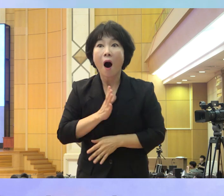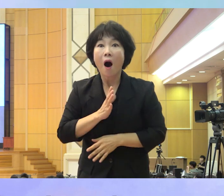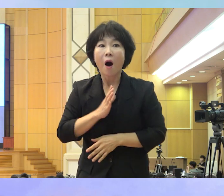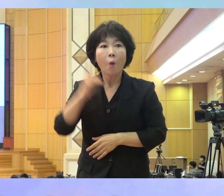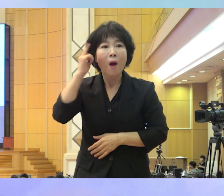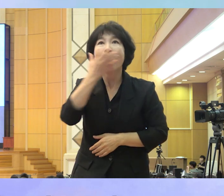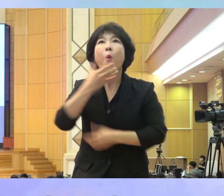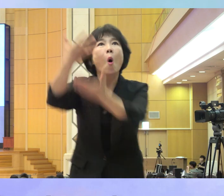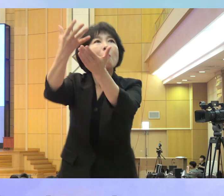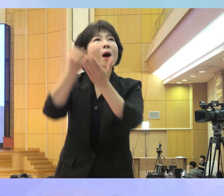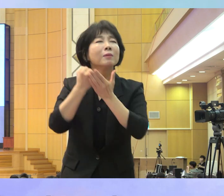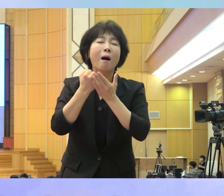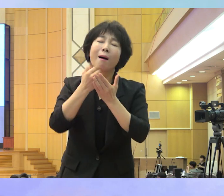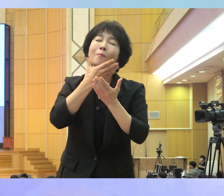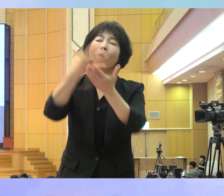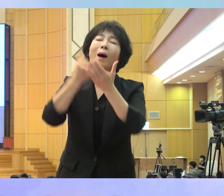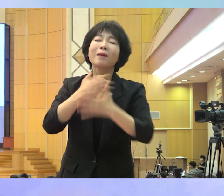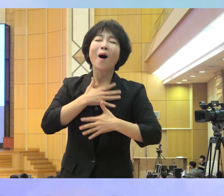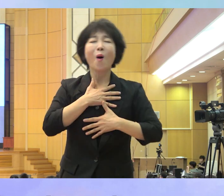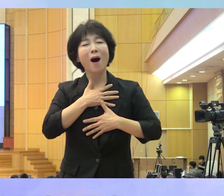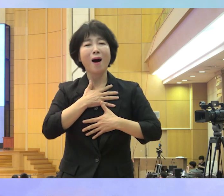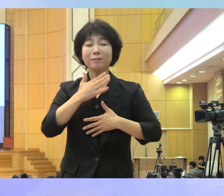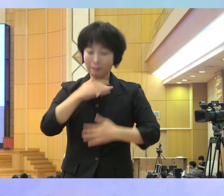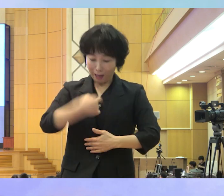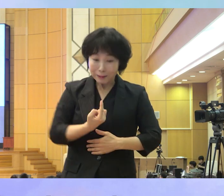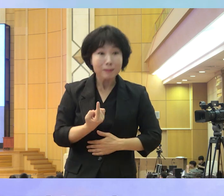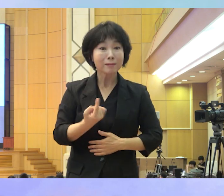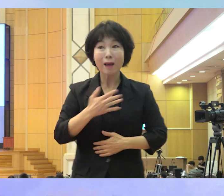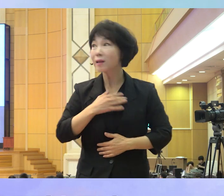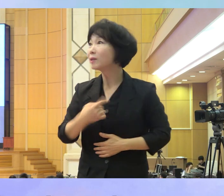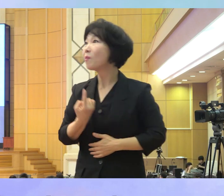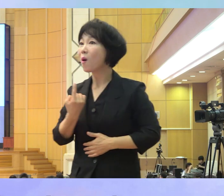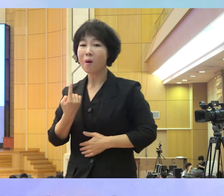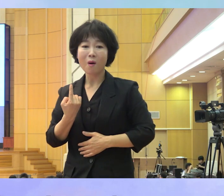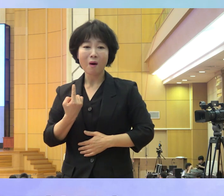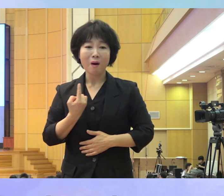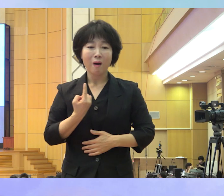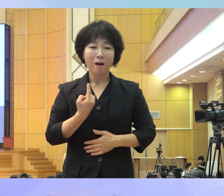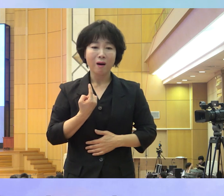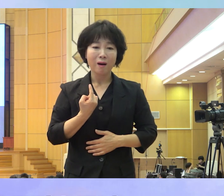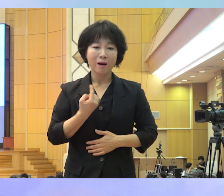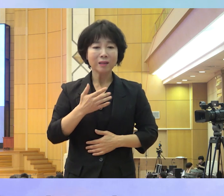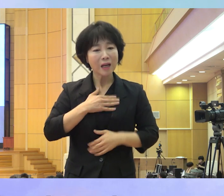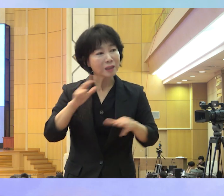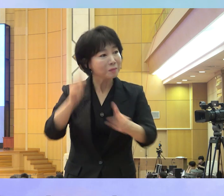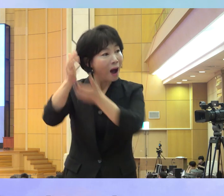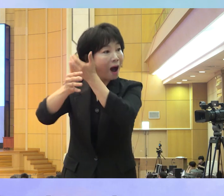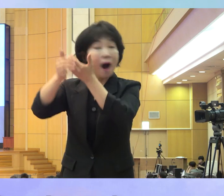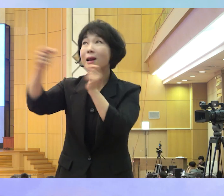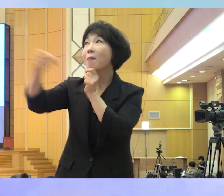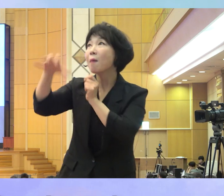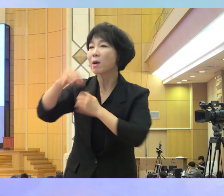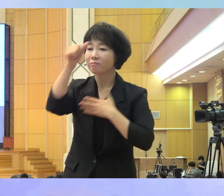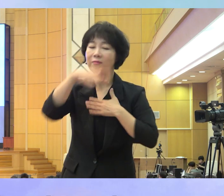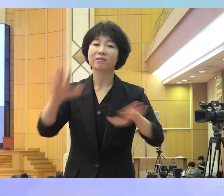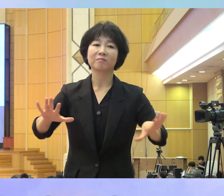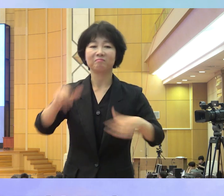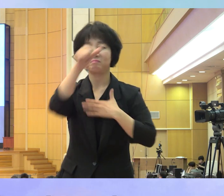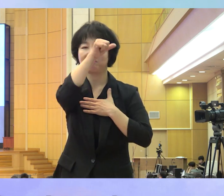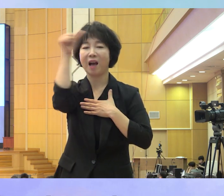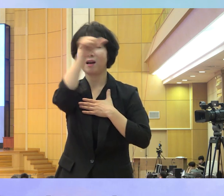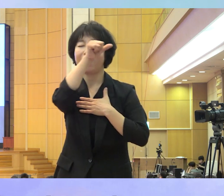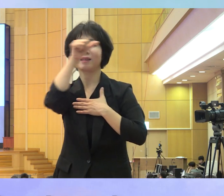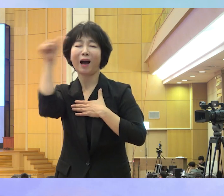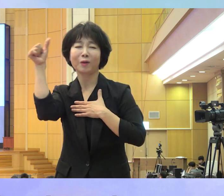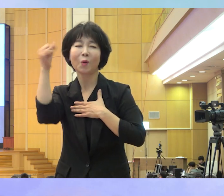하나님께 축복을 받은 사람입니다. 제 자신이 자기 홍우준 그분이 나는 하나님 앞에 장로로서의